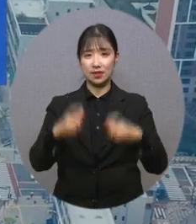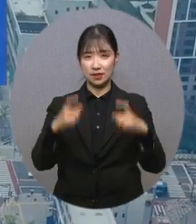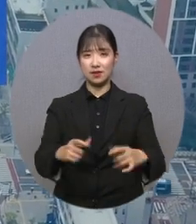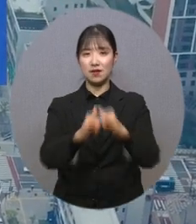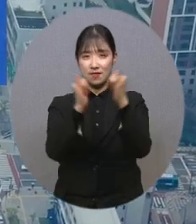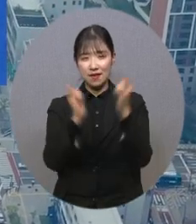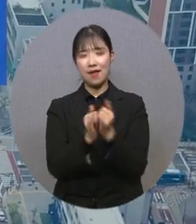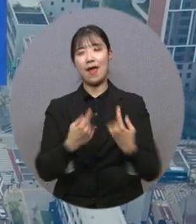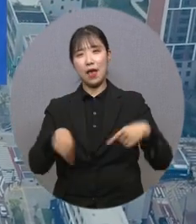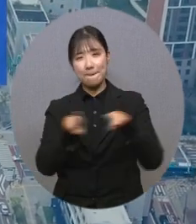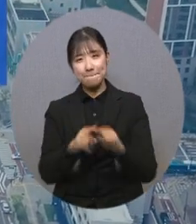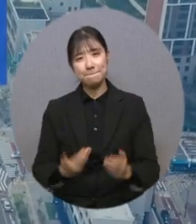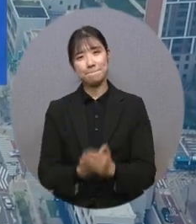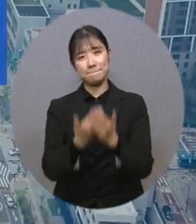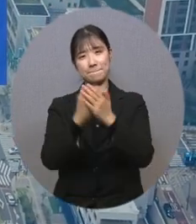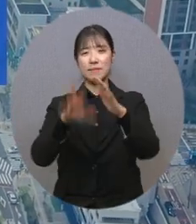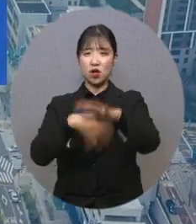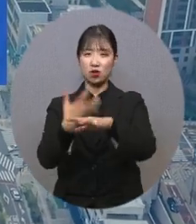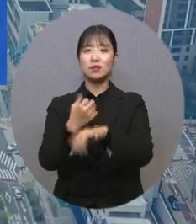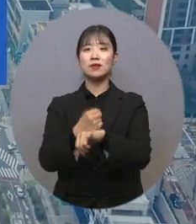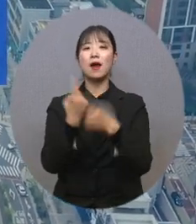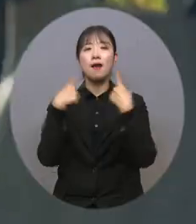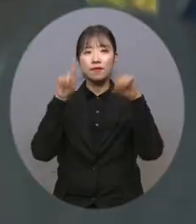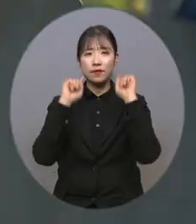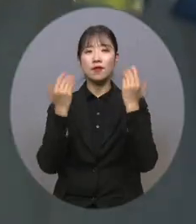지역사회와 상생하며 혁신하는 대학.